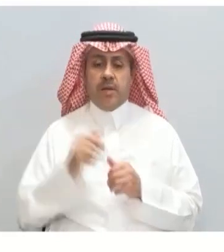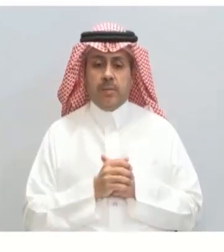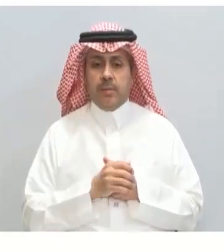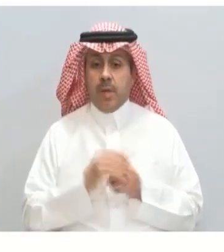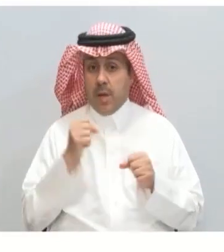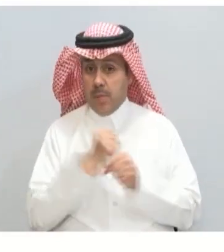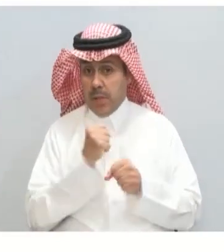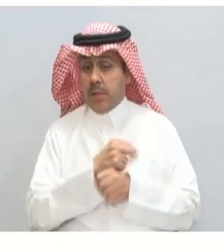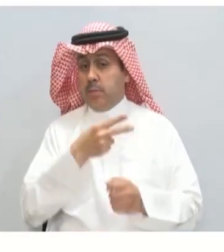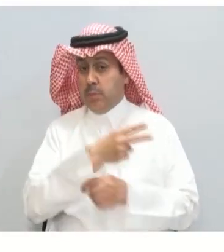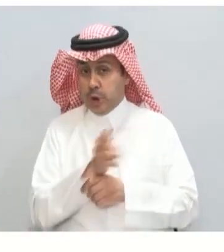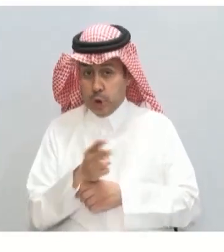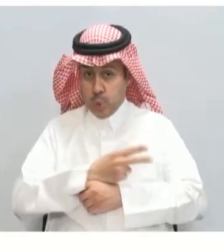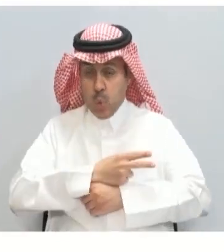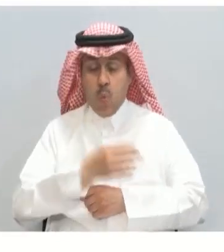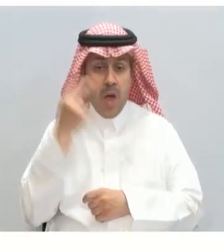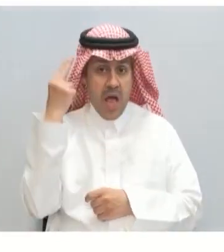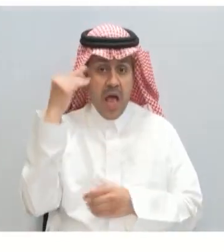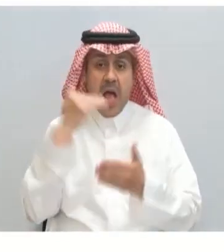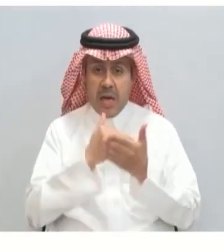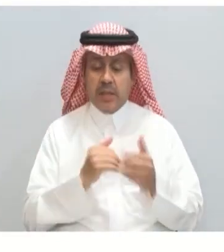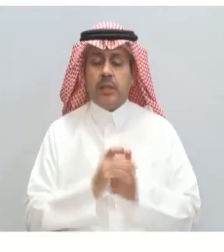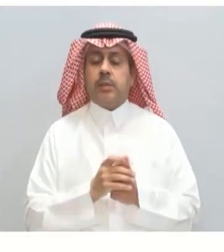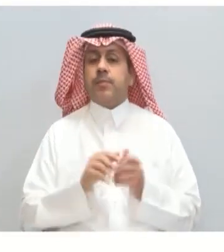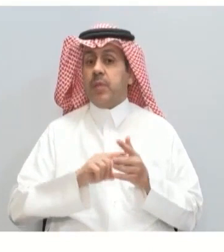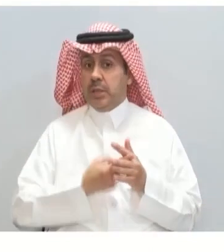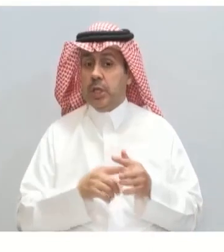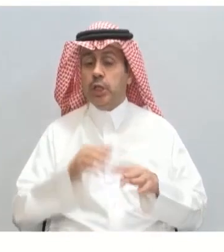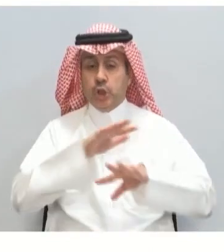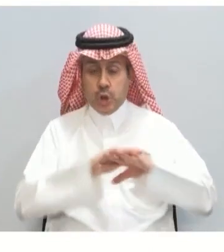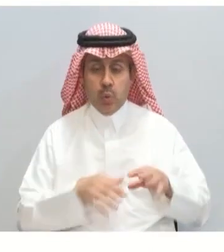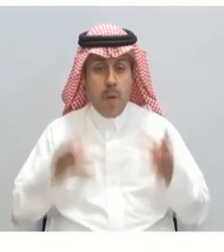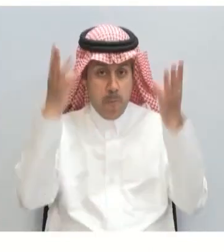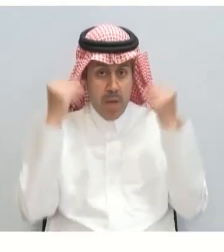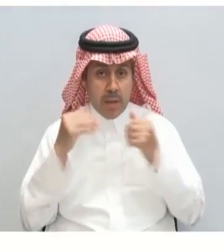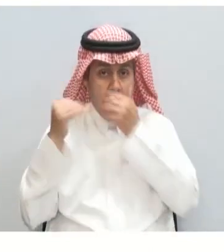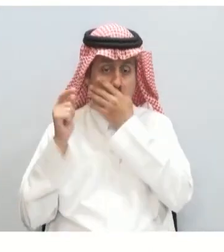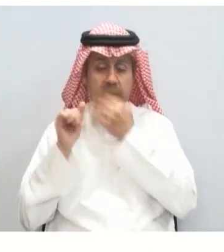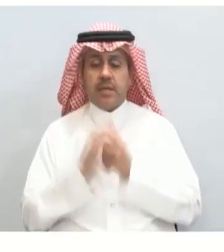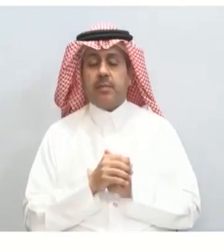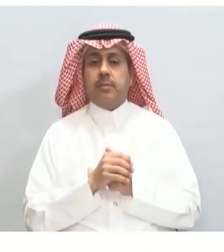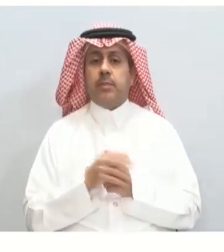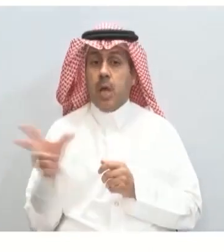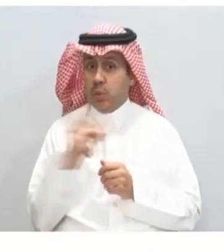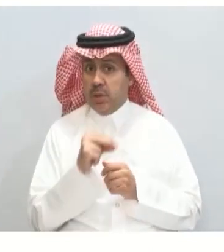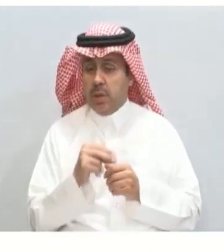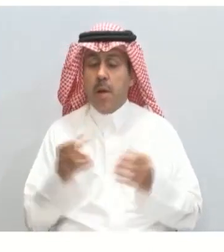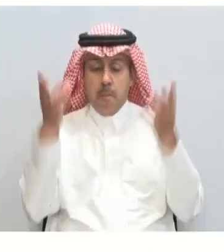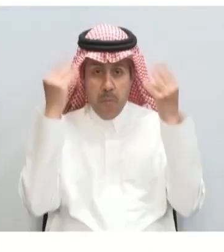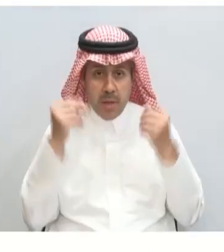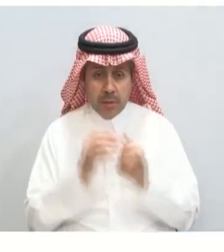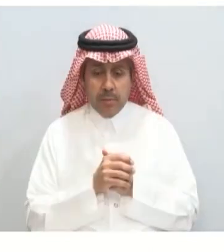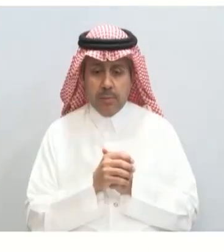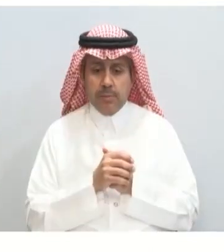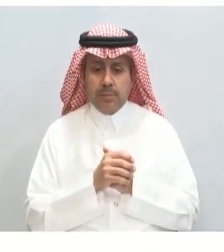المشروع على حالتين حاله الاولى انشاء الجدول بيانات الحاله الاساسيه وكذلك اوجدنا البيانات او سنعمل على